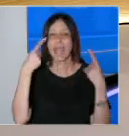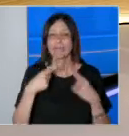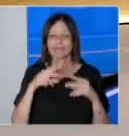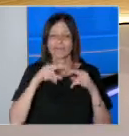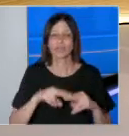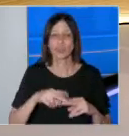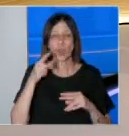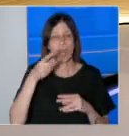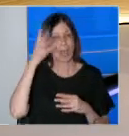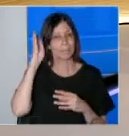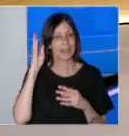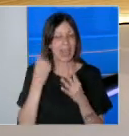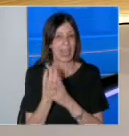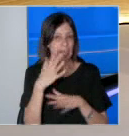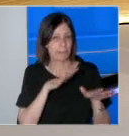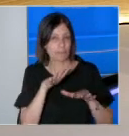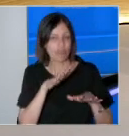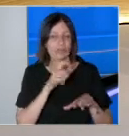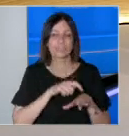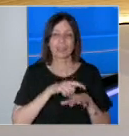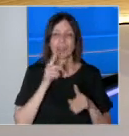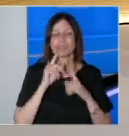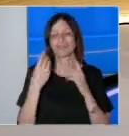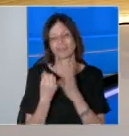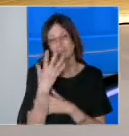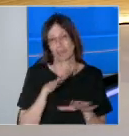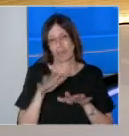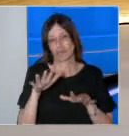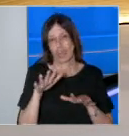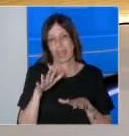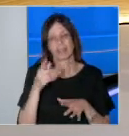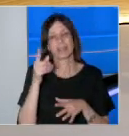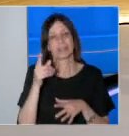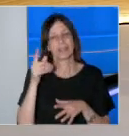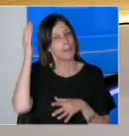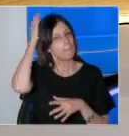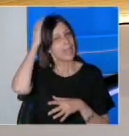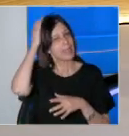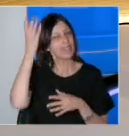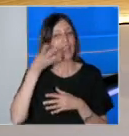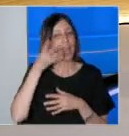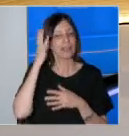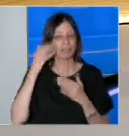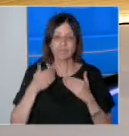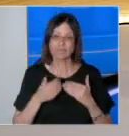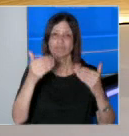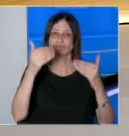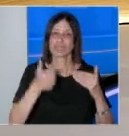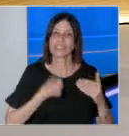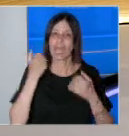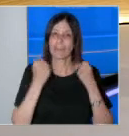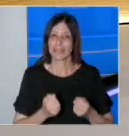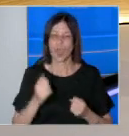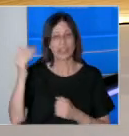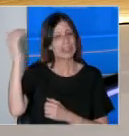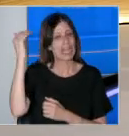להקים ממשלה, ובזמן שהמסע ומתן להקמת ממשלת בנט-לפיד צובר תאוצה, שר הביטחון בני גנץ